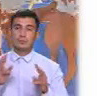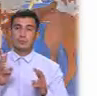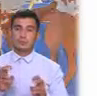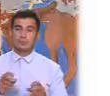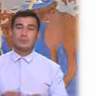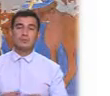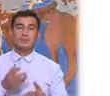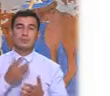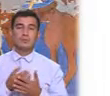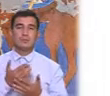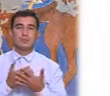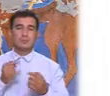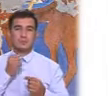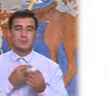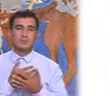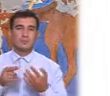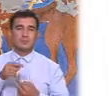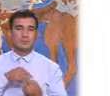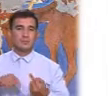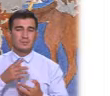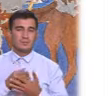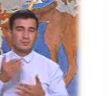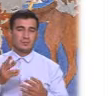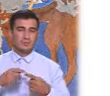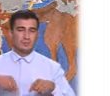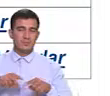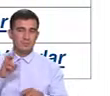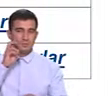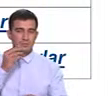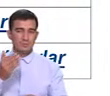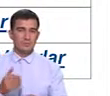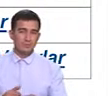mavzuimiz ijtimoiy iqtisodiy o'zgarishlar.